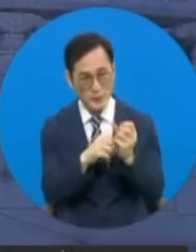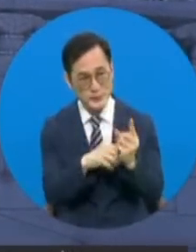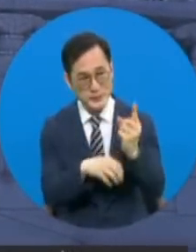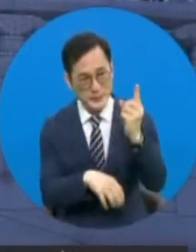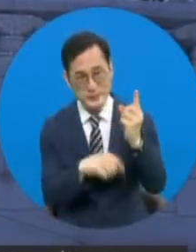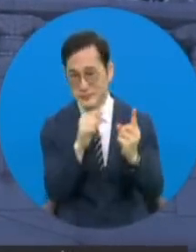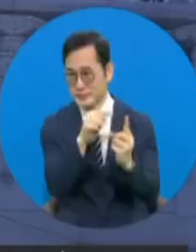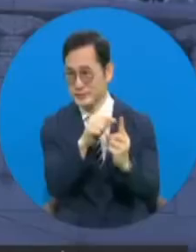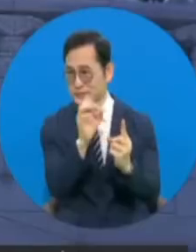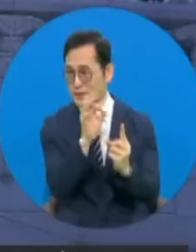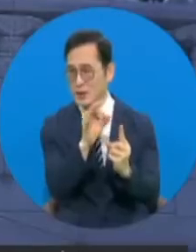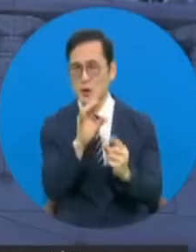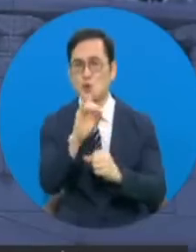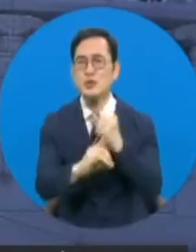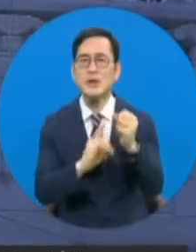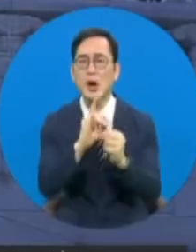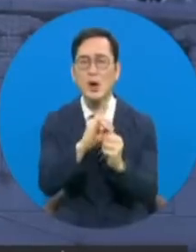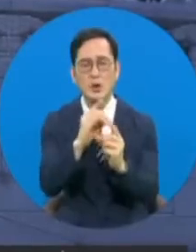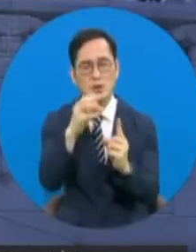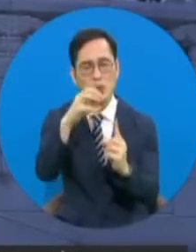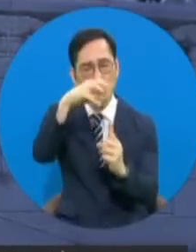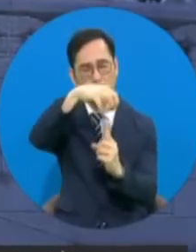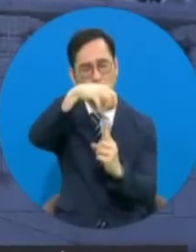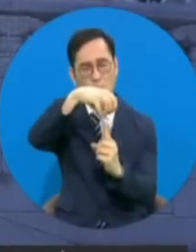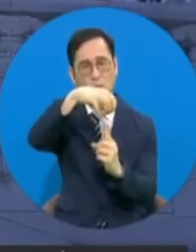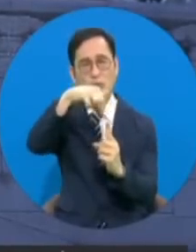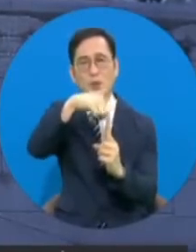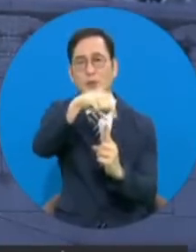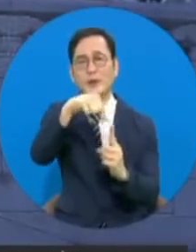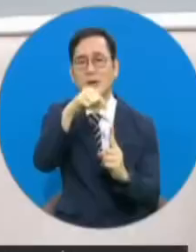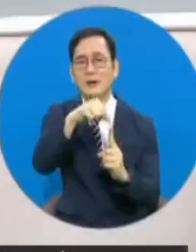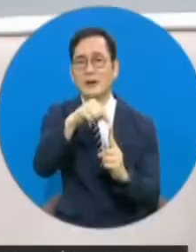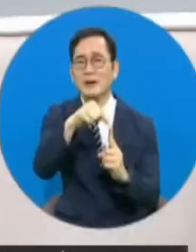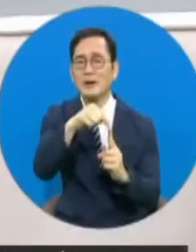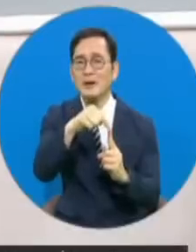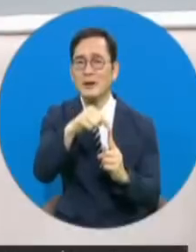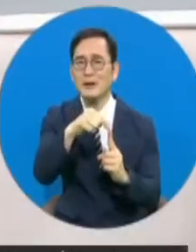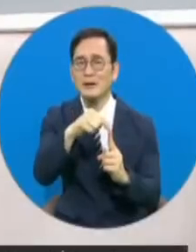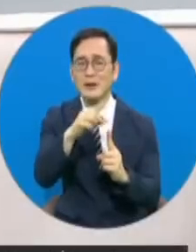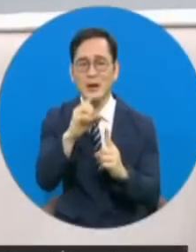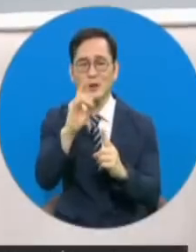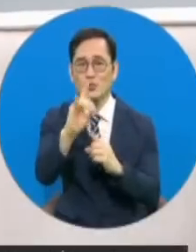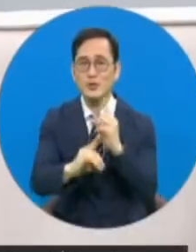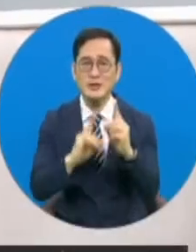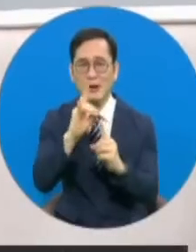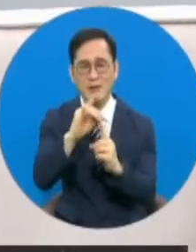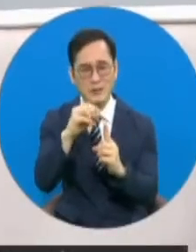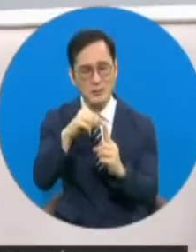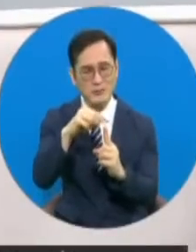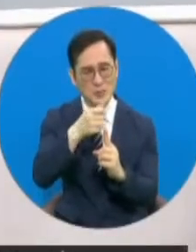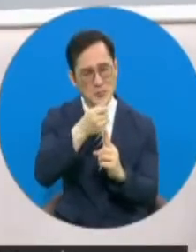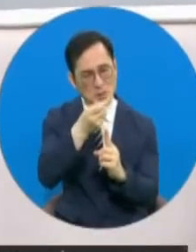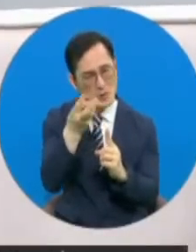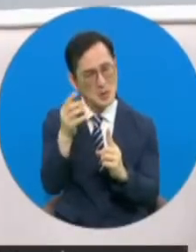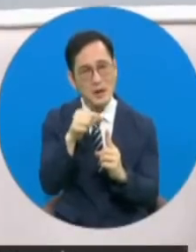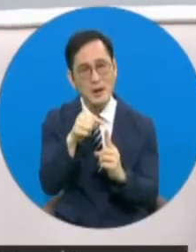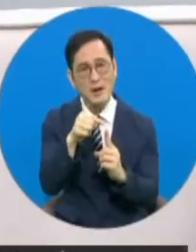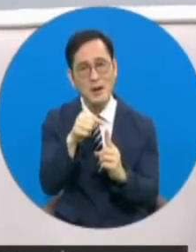위성을 몇 개 넣으려고 이렇게 한 거죠 이번에 우리가 나로를 성공했지 않습니까 거기에는